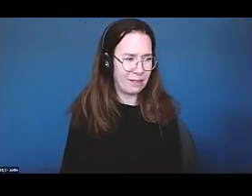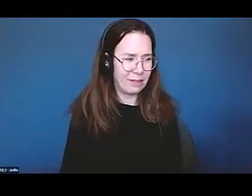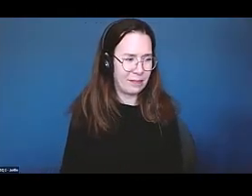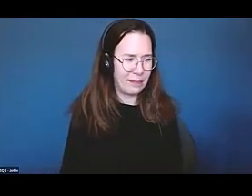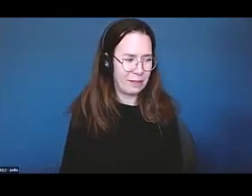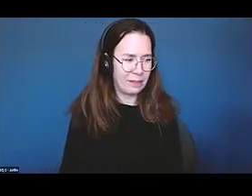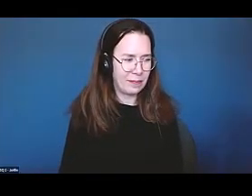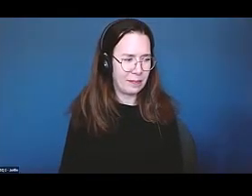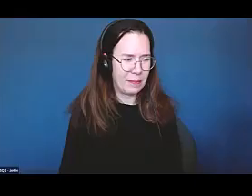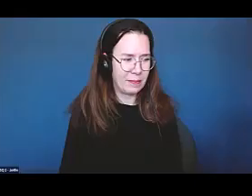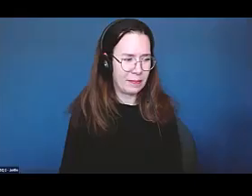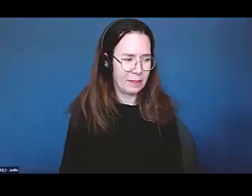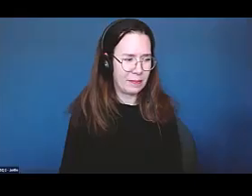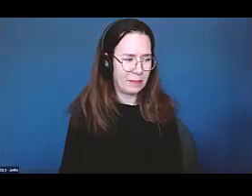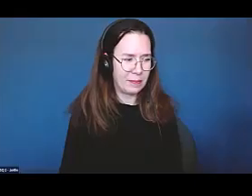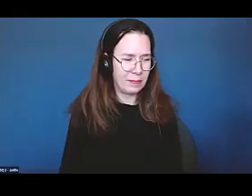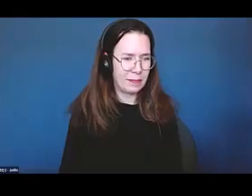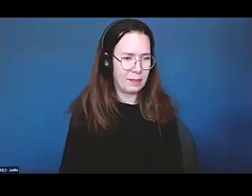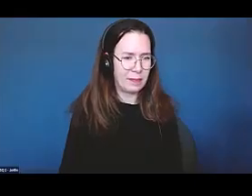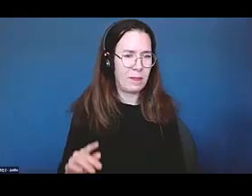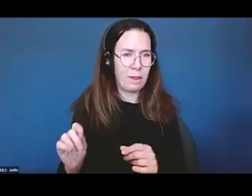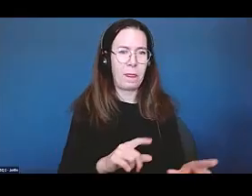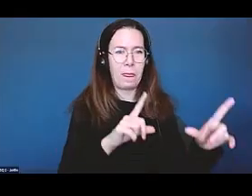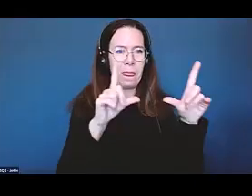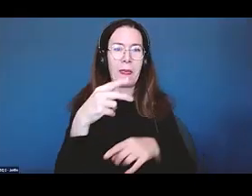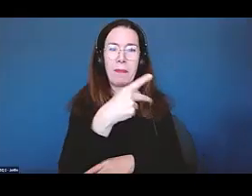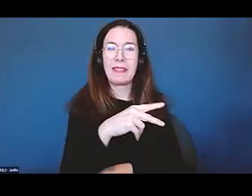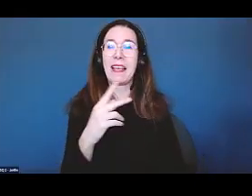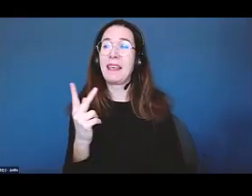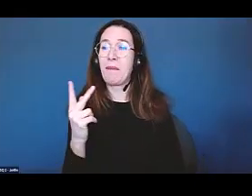et on va donc passer aux diapositives de Kimberly.